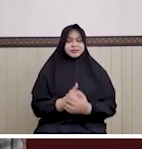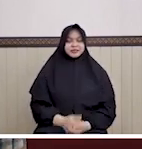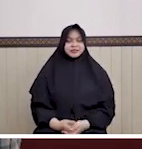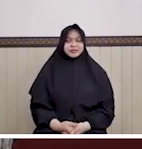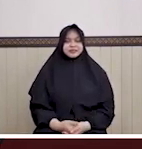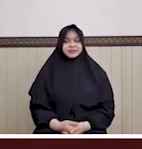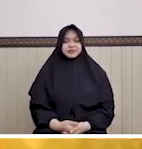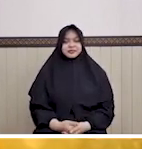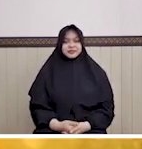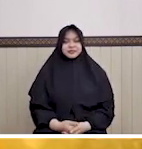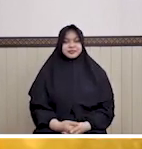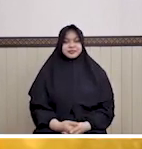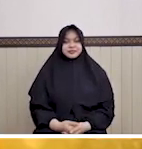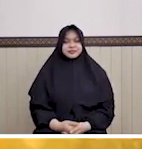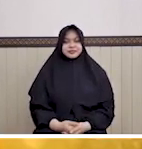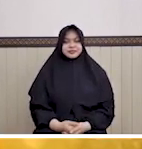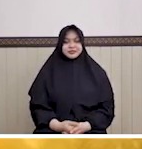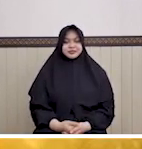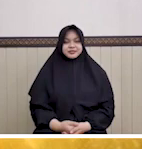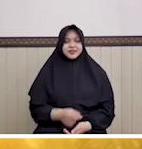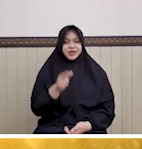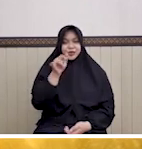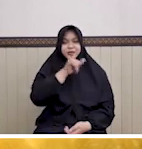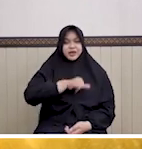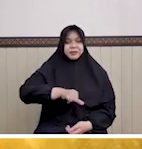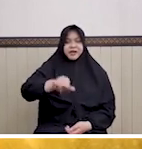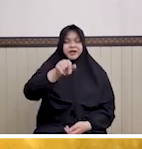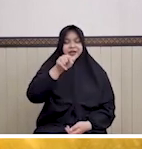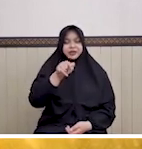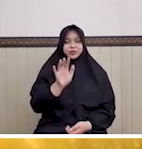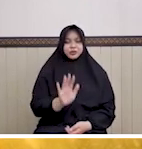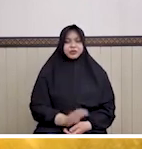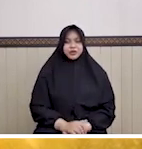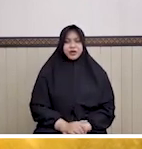hahaha udah lumayan berbahagia